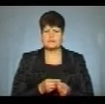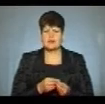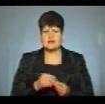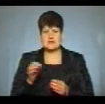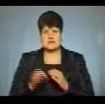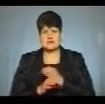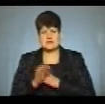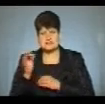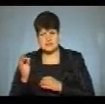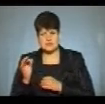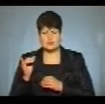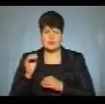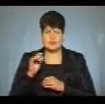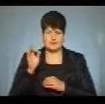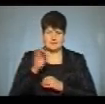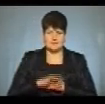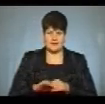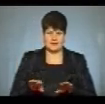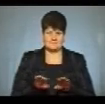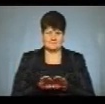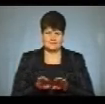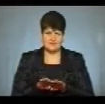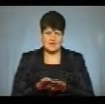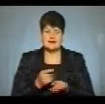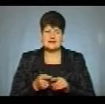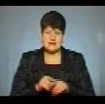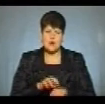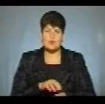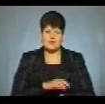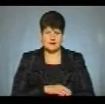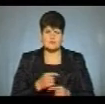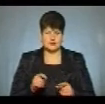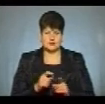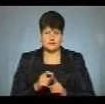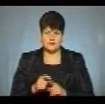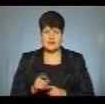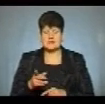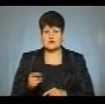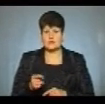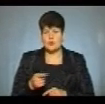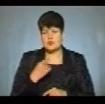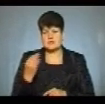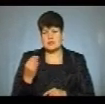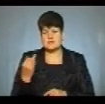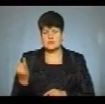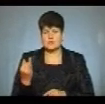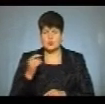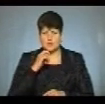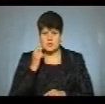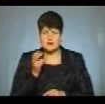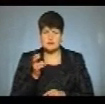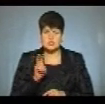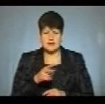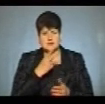східними співвітчизниками. А іншими словами, це комунізація. Це тернополянка Ірина Тройчак. Каже, цікавиться історією України, тому прийшла